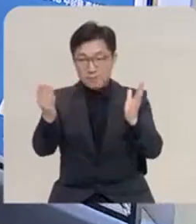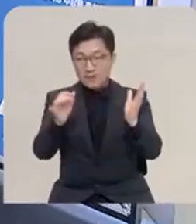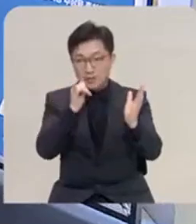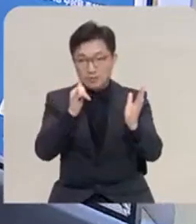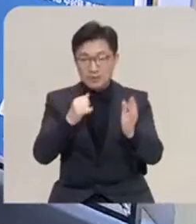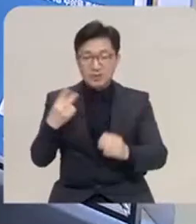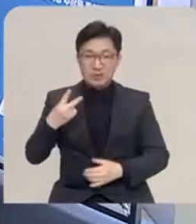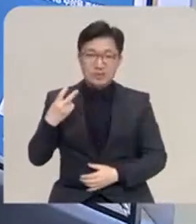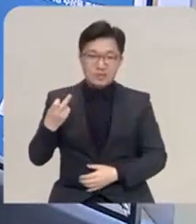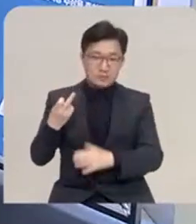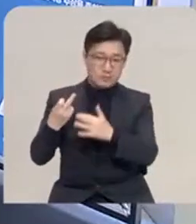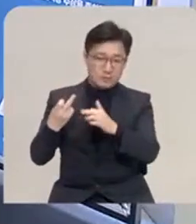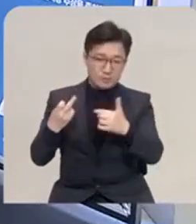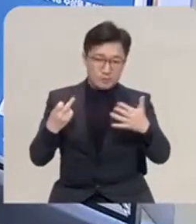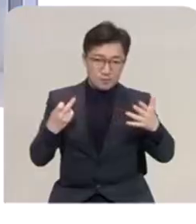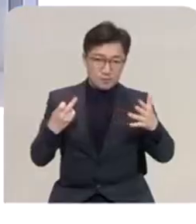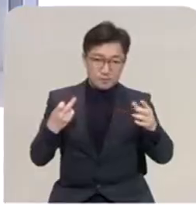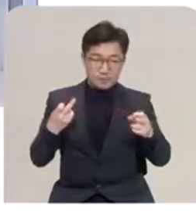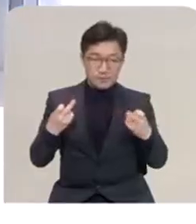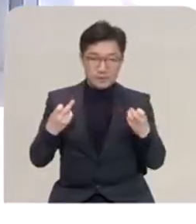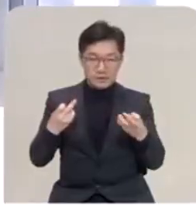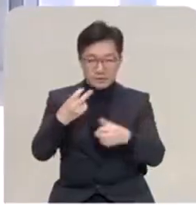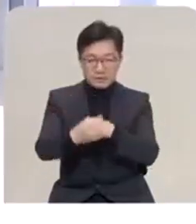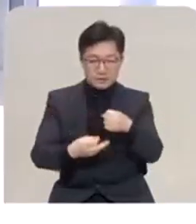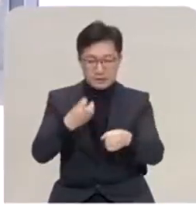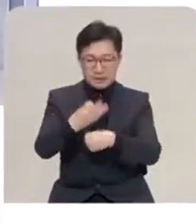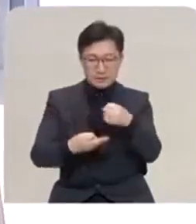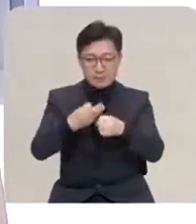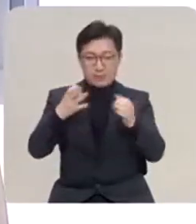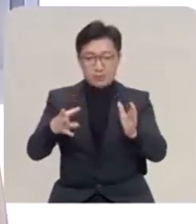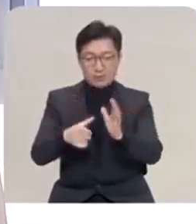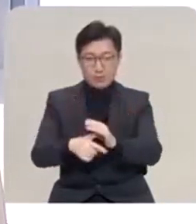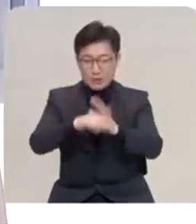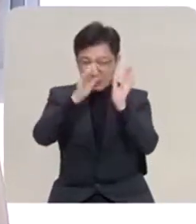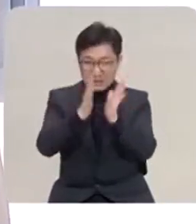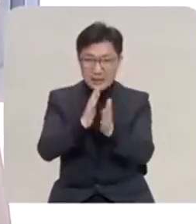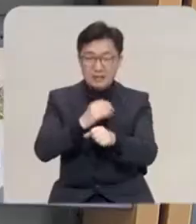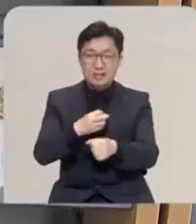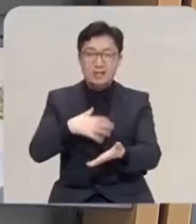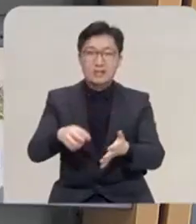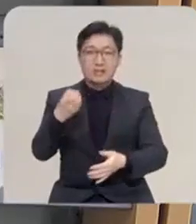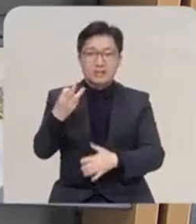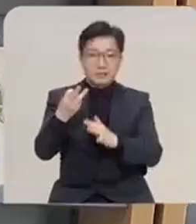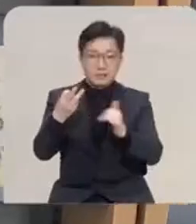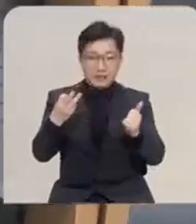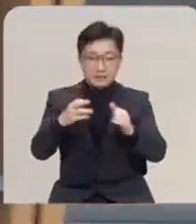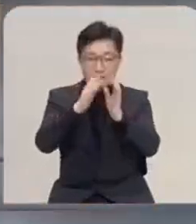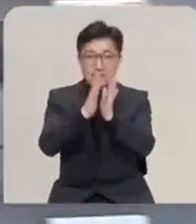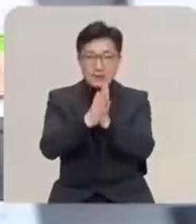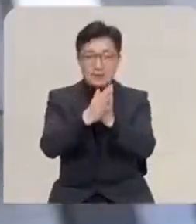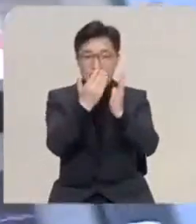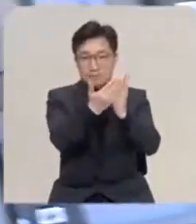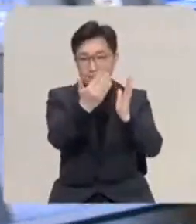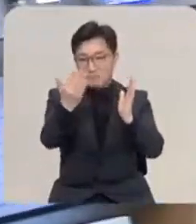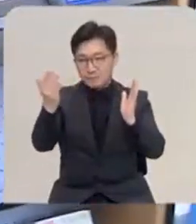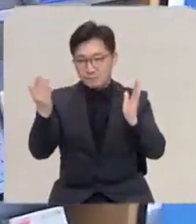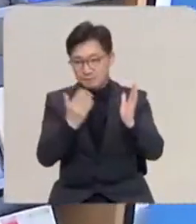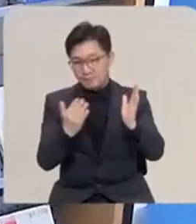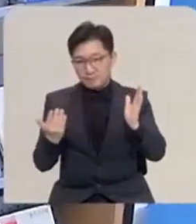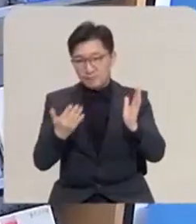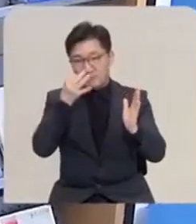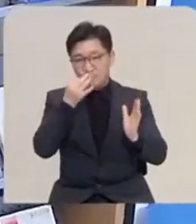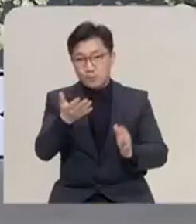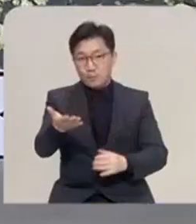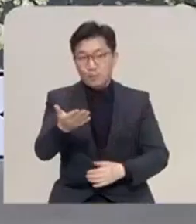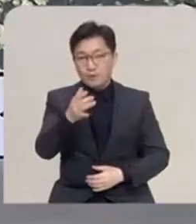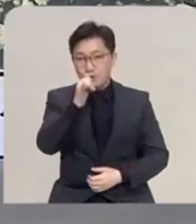지난 2012년부터 13년간 전 세계 노벨문학상 수상 작가 13명의 63개의 작품을 한자리에서 볼 수